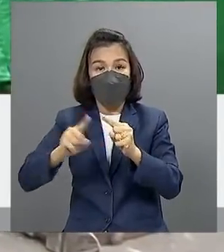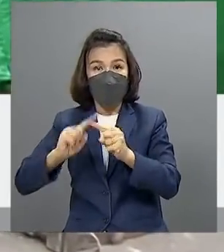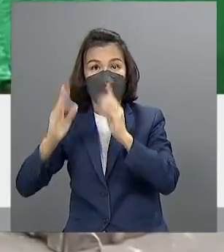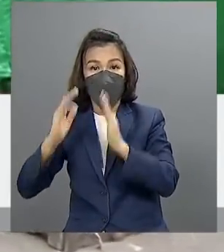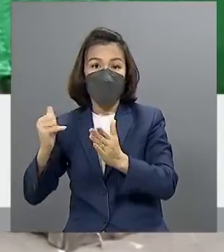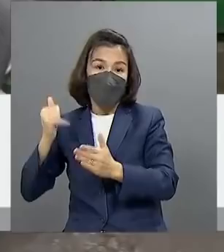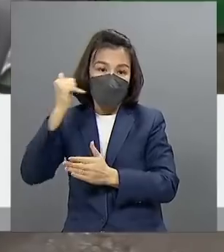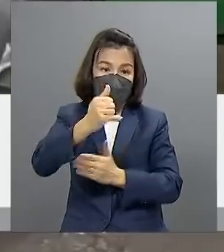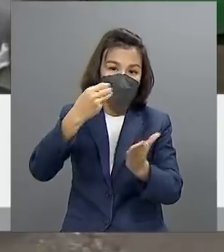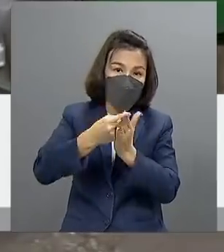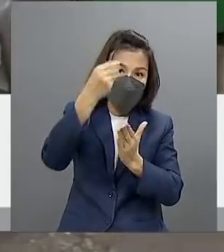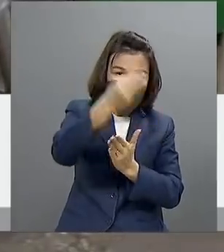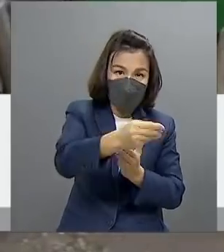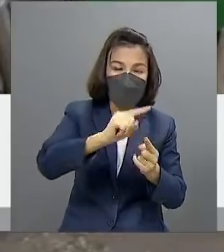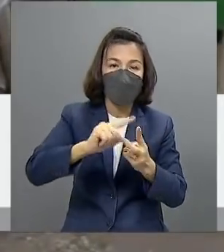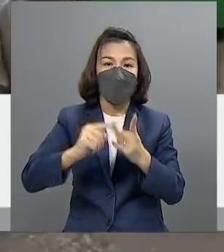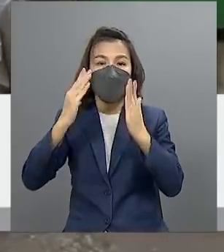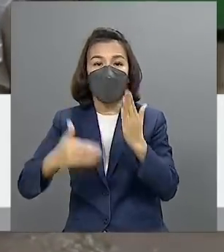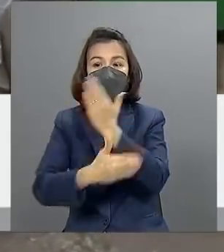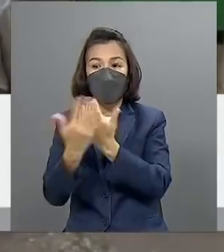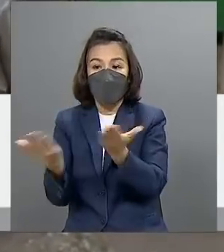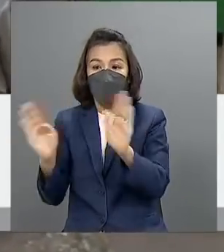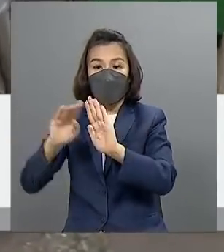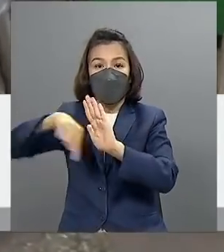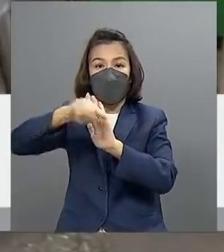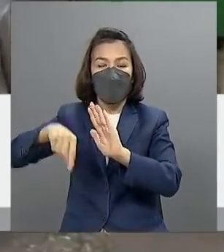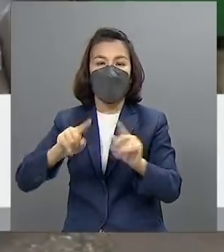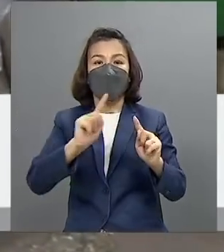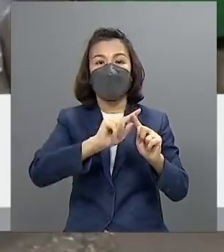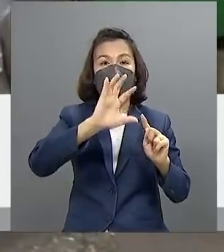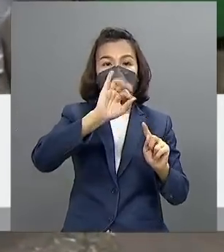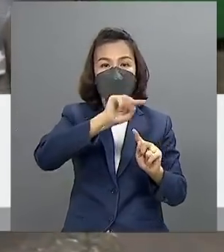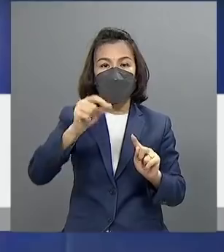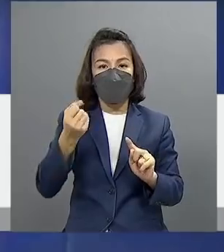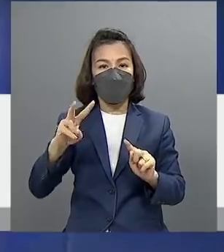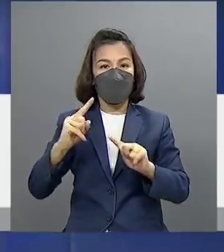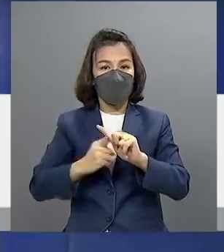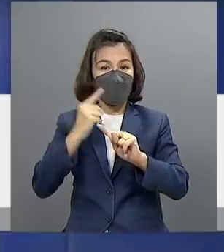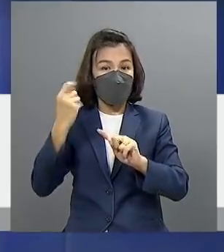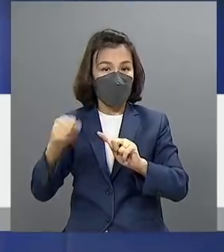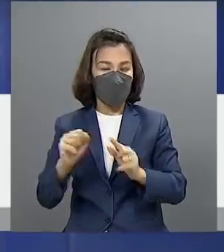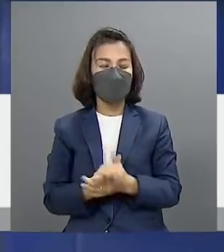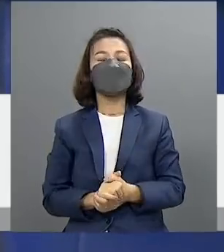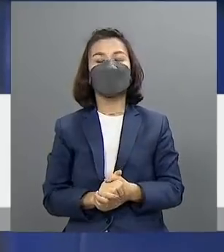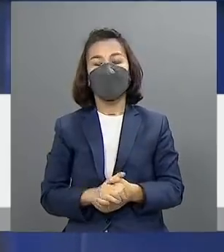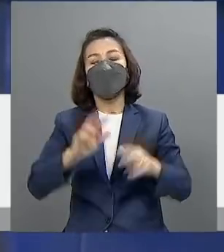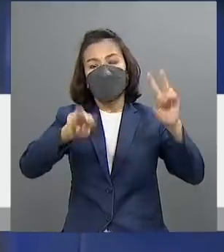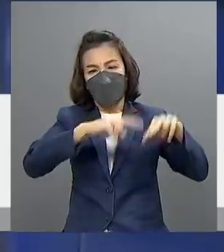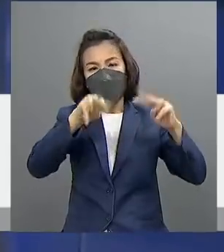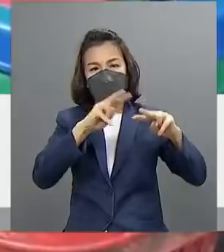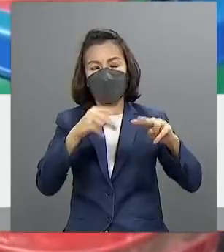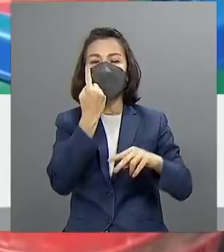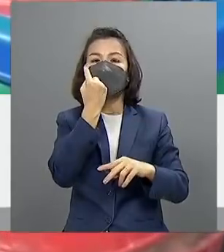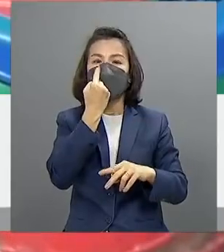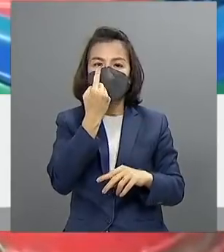ของและผู้สัมผัสในครอบครัวตั้งแต่วันที่ 9ถึงวันที่ 12ตุลาคมเค้ารับการตรวจหาเชื้อกู 19โดยด่วนค่ะ